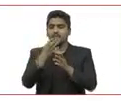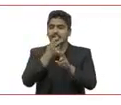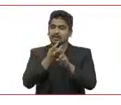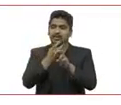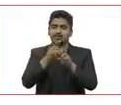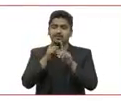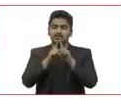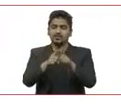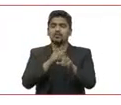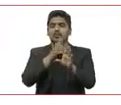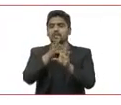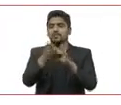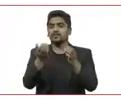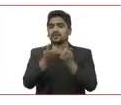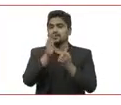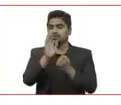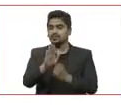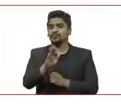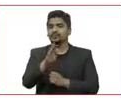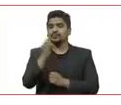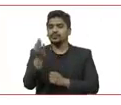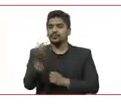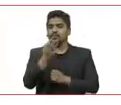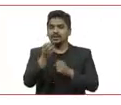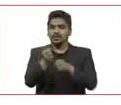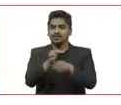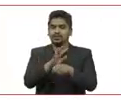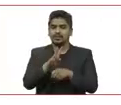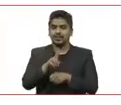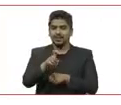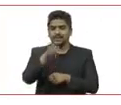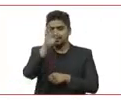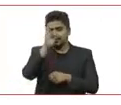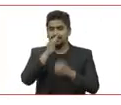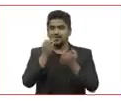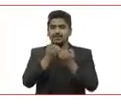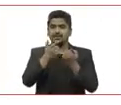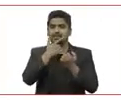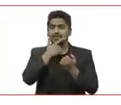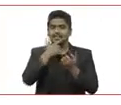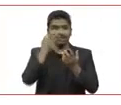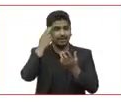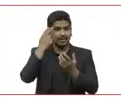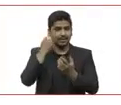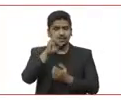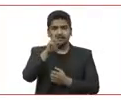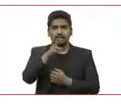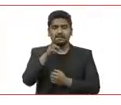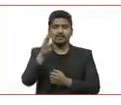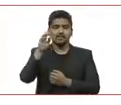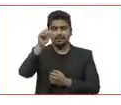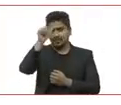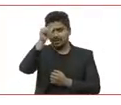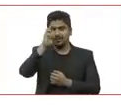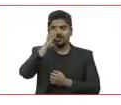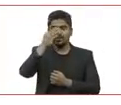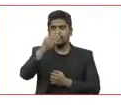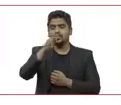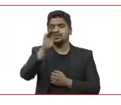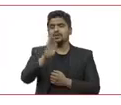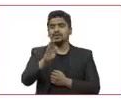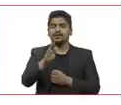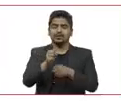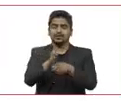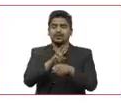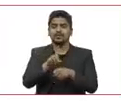जटिलतामा प्रवेश गरिसकेका छौँ। नयाँ भेरिएन्ट विशेष गरी बेलायतमा पत्ता लागेको भेरिएन्ट र भारतमा हुन सक्ने भेरिएन्ट पनि